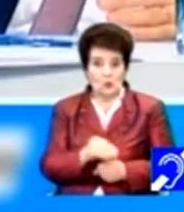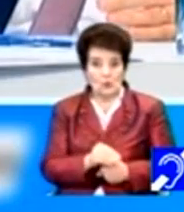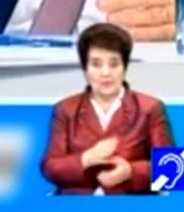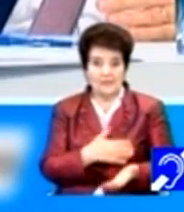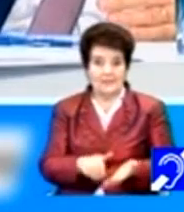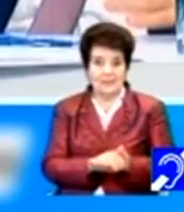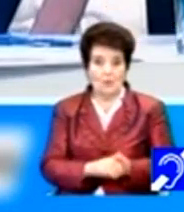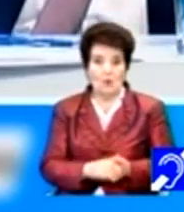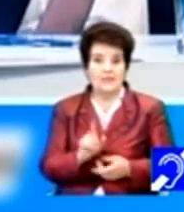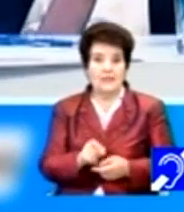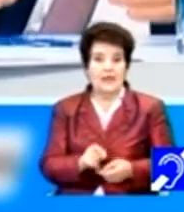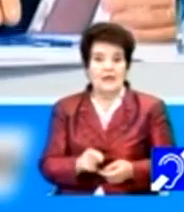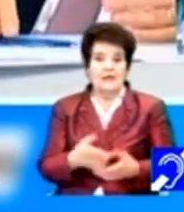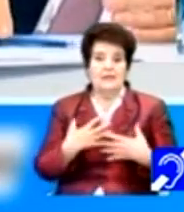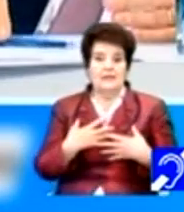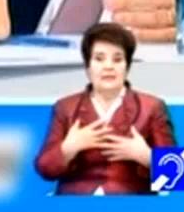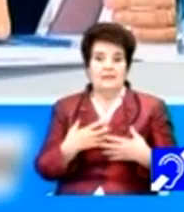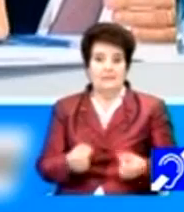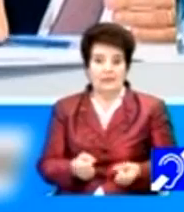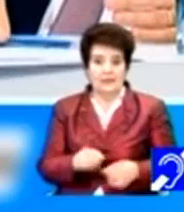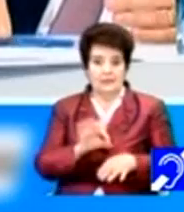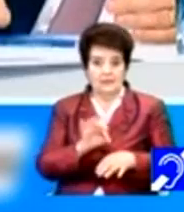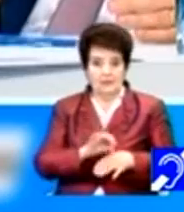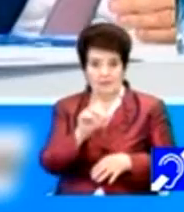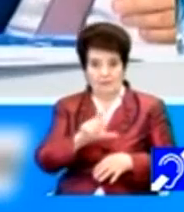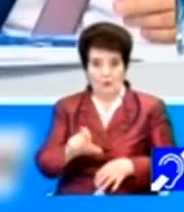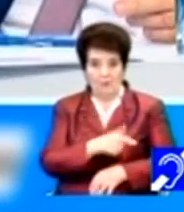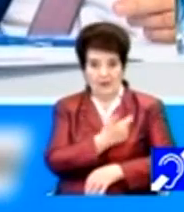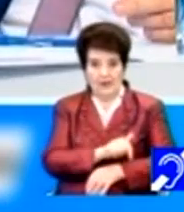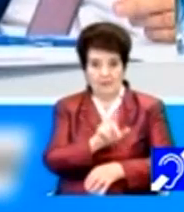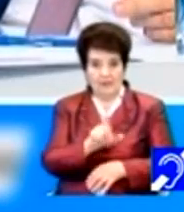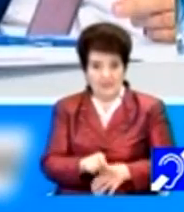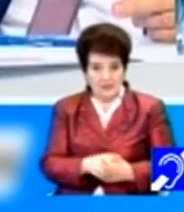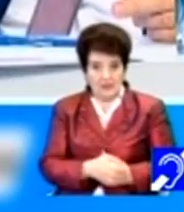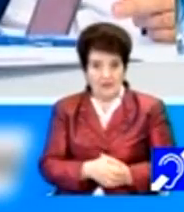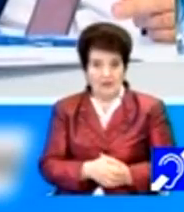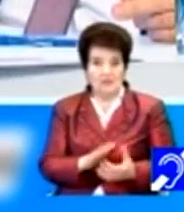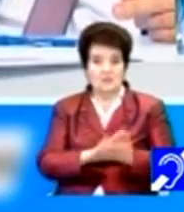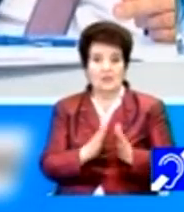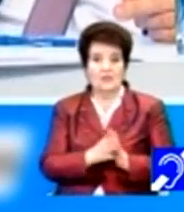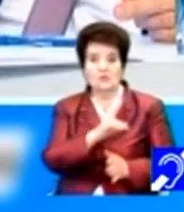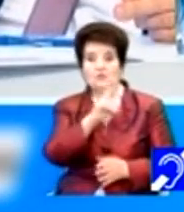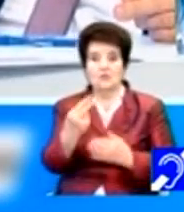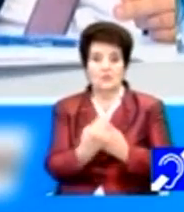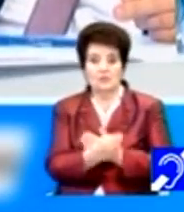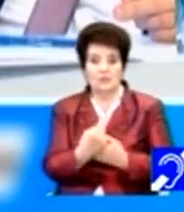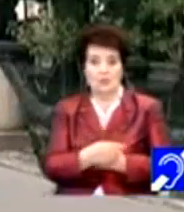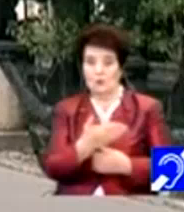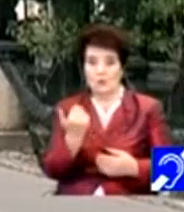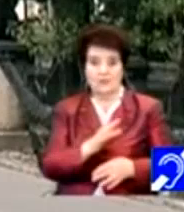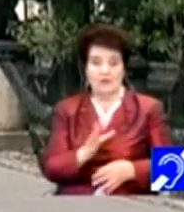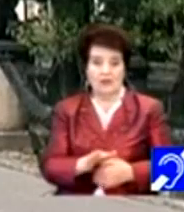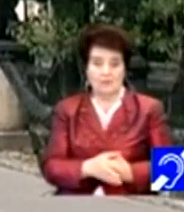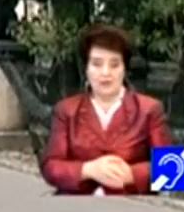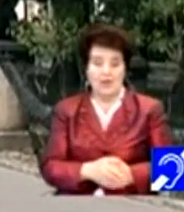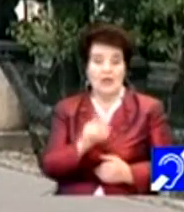sistemul de sănătate, prin asta o să se îmbolnăvească cadrele medicale și o să ajungem în situația când nu o să aibă cine ne acorda asistență medicală.